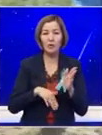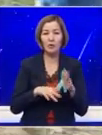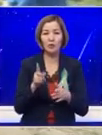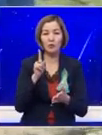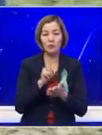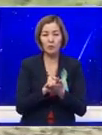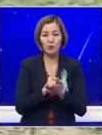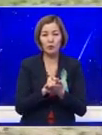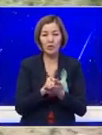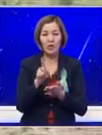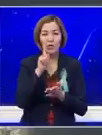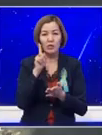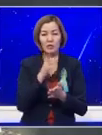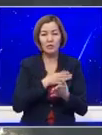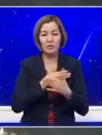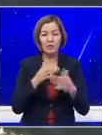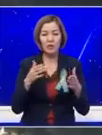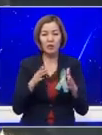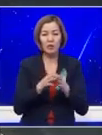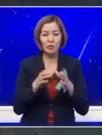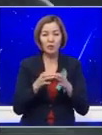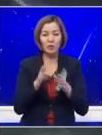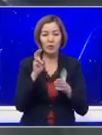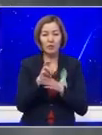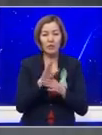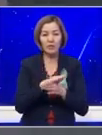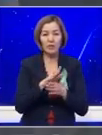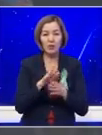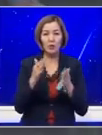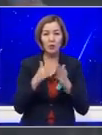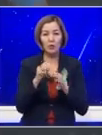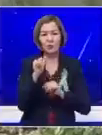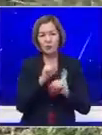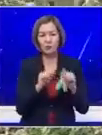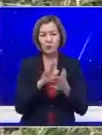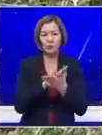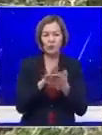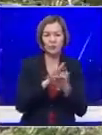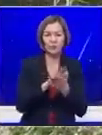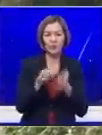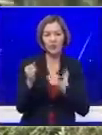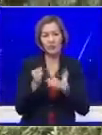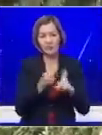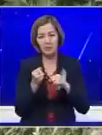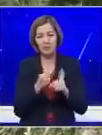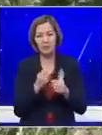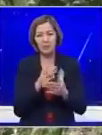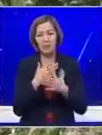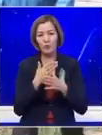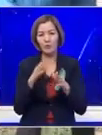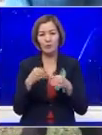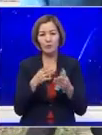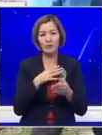Қарияларды жастардан құралған бір топ еріктілер де құттықтап келді. Олар тіпті үй шаруасына көмектесіп, ауласын тазалап, ризашылықтарын алып